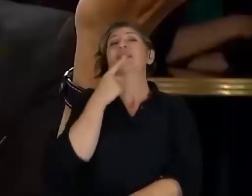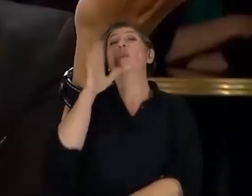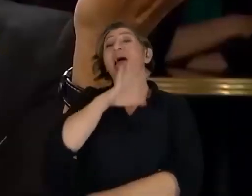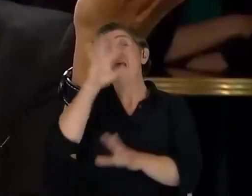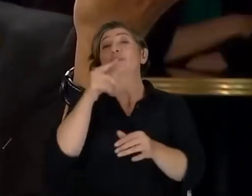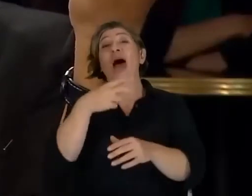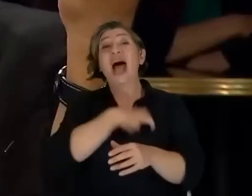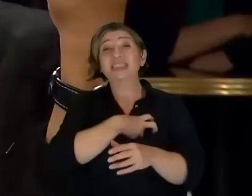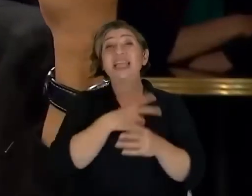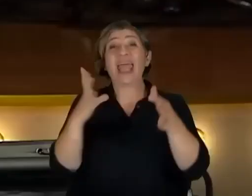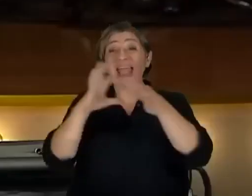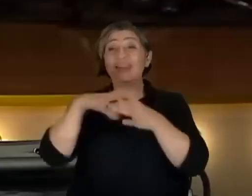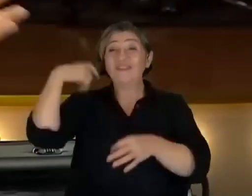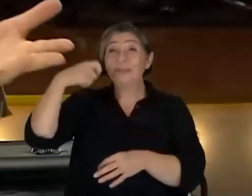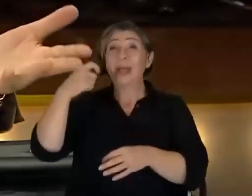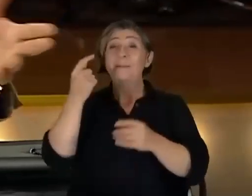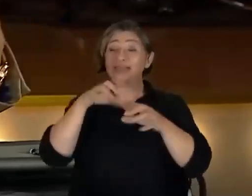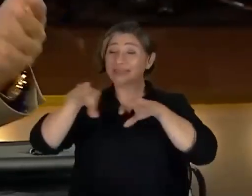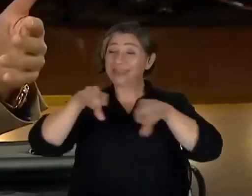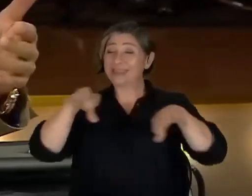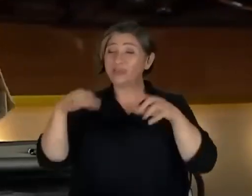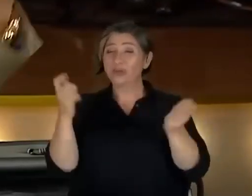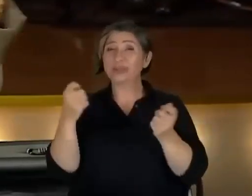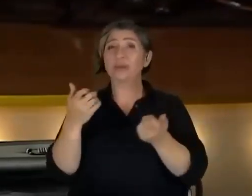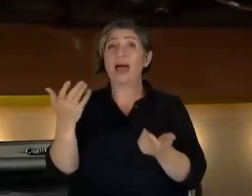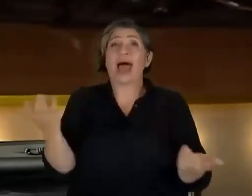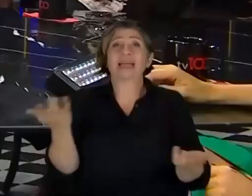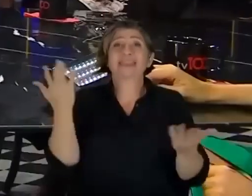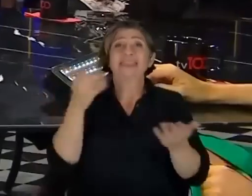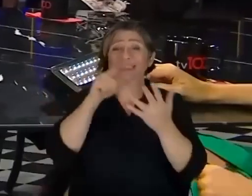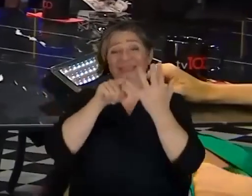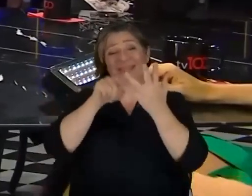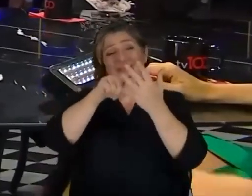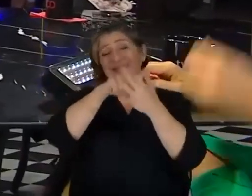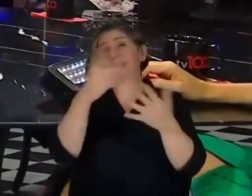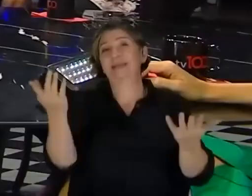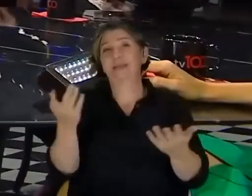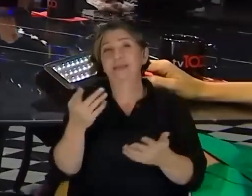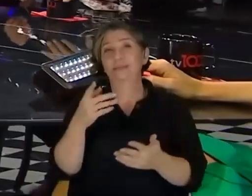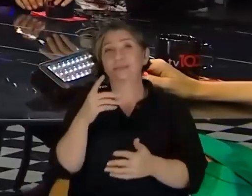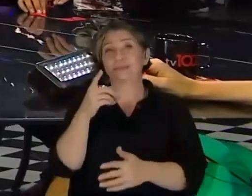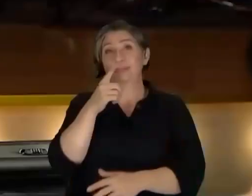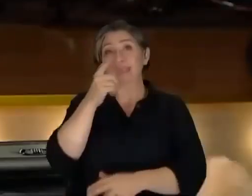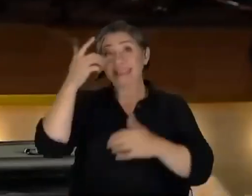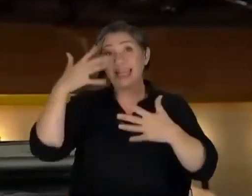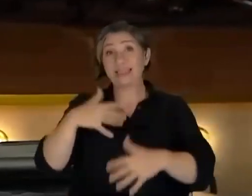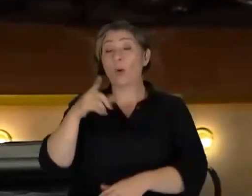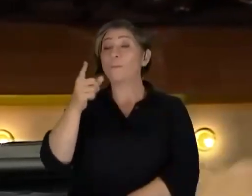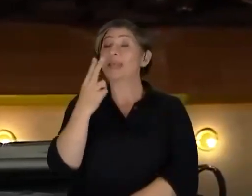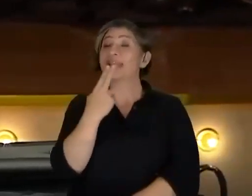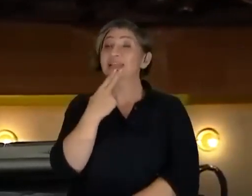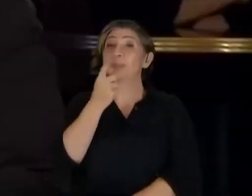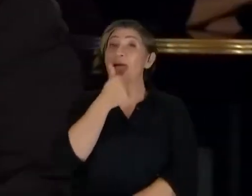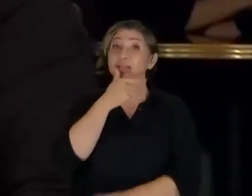İşte yani bütün bu aşkla ilgili filmleri biraz sınıflandırmaya çalıştım. Hangisi ise. O bir bak, kadın bak o bir kadın